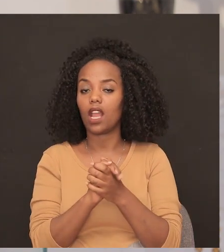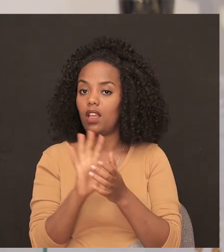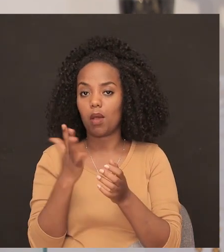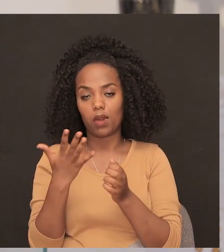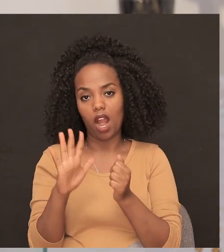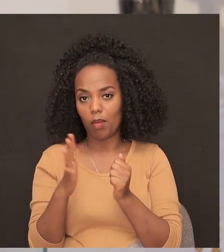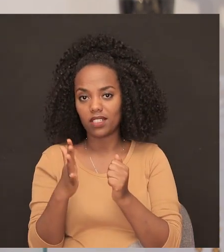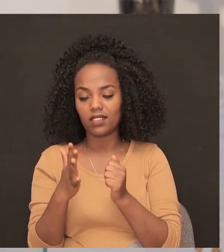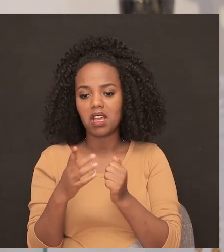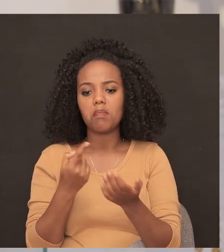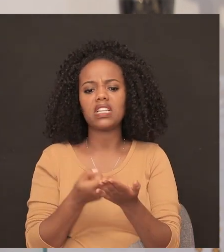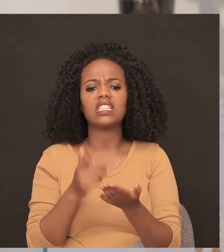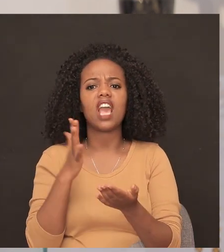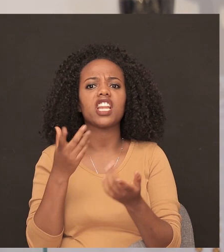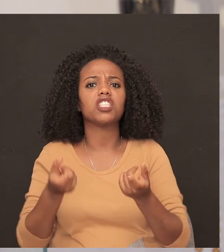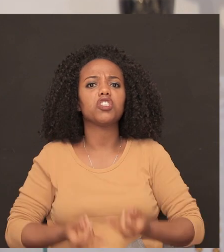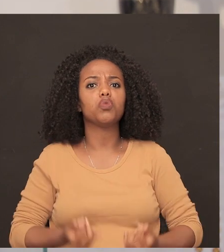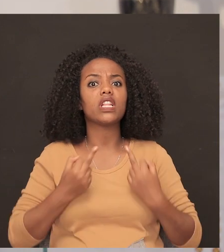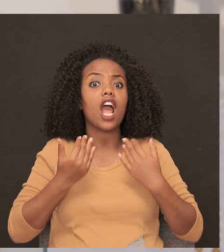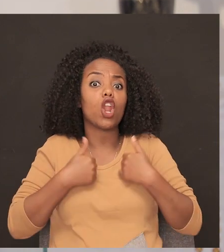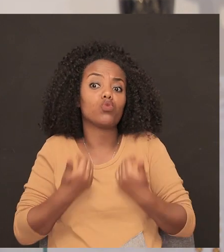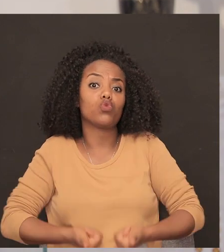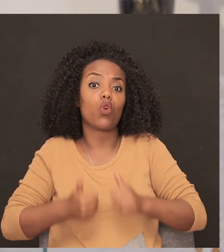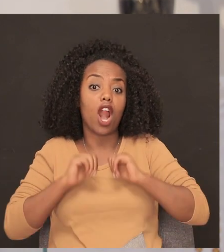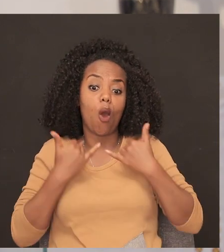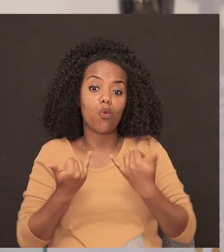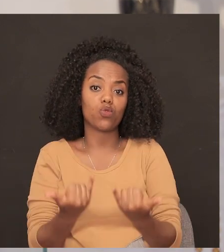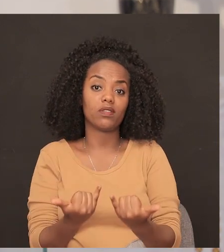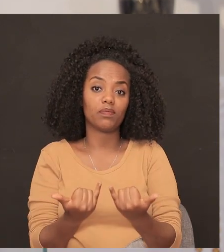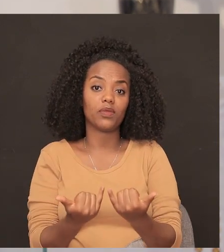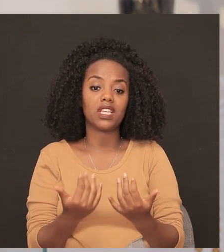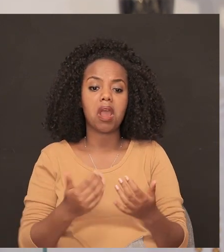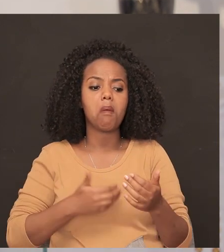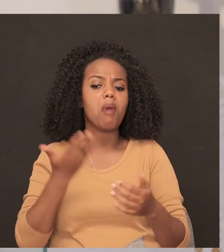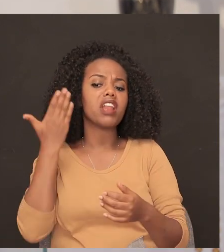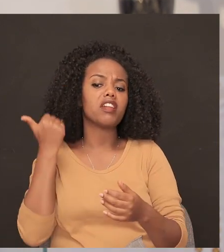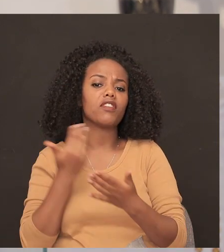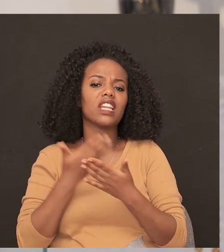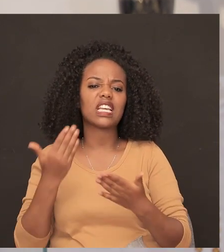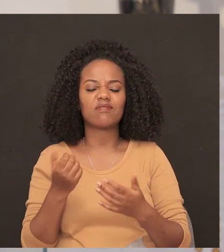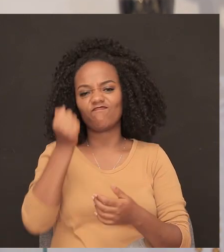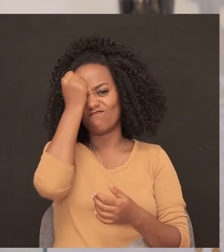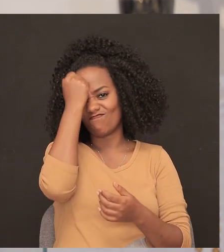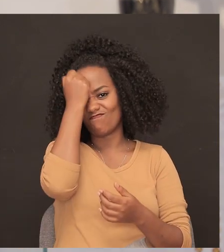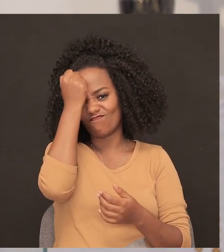ምናልባት በእንዲህ አይነት ህይወት ያላችሁ ትኖሩ ይሆን? ባለፈ ነገራችሁ የምትጸጸቱ፣